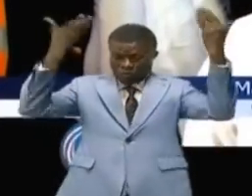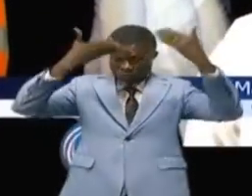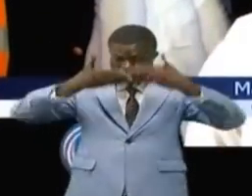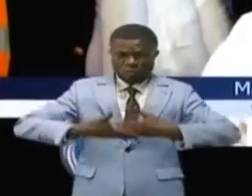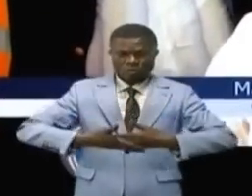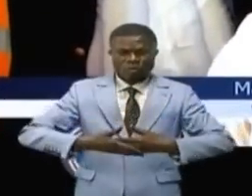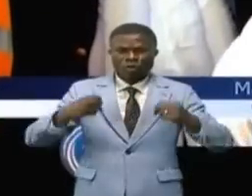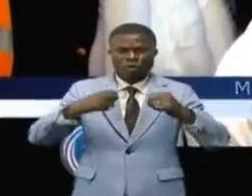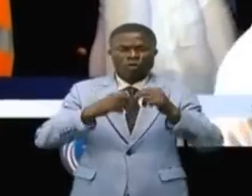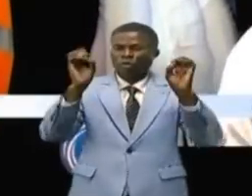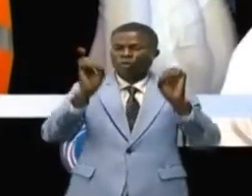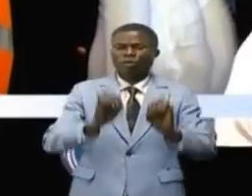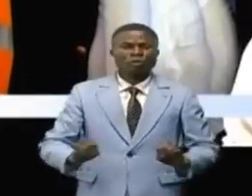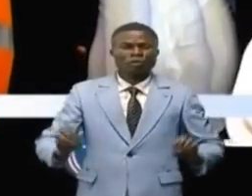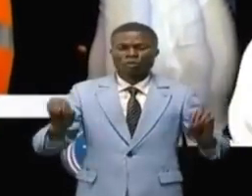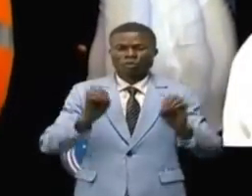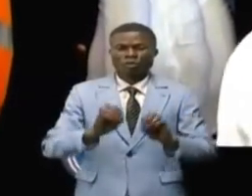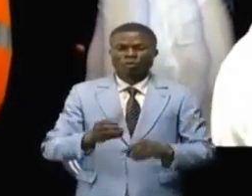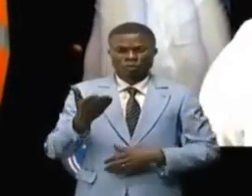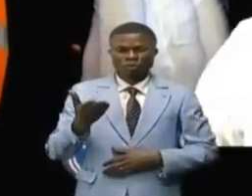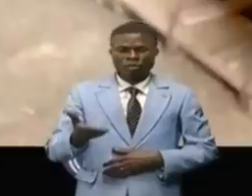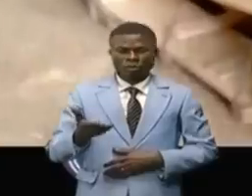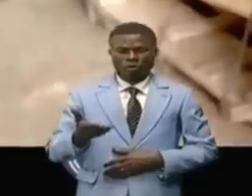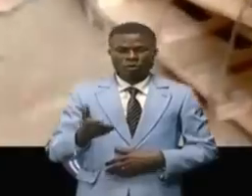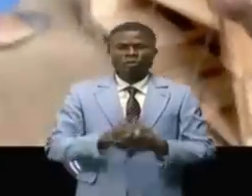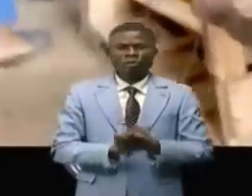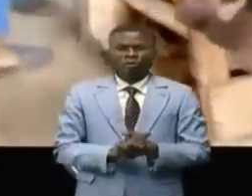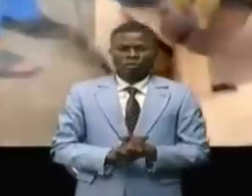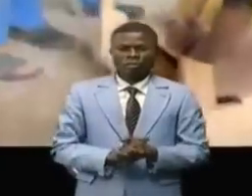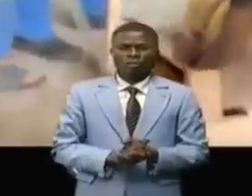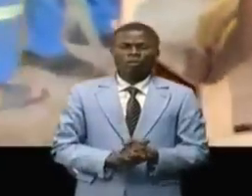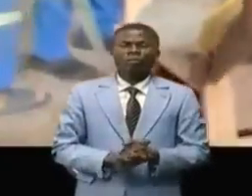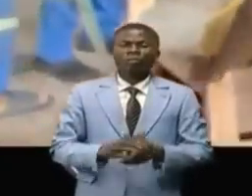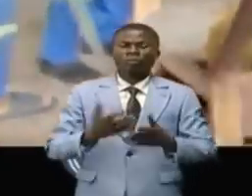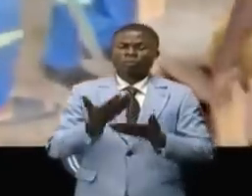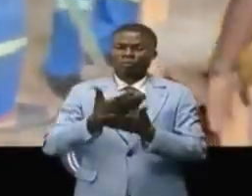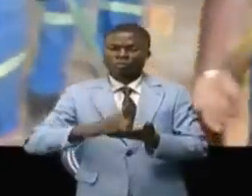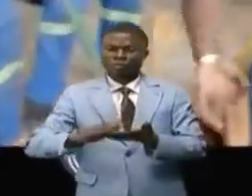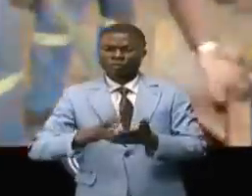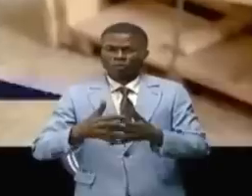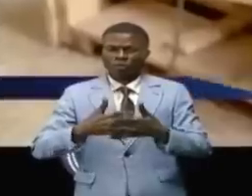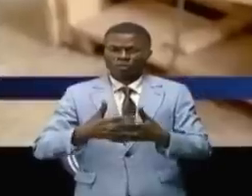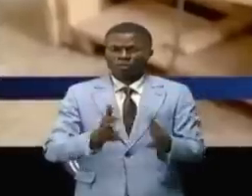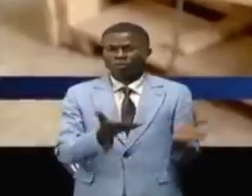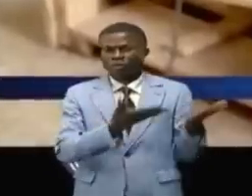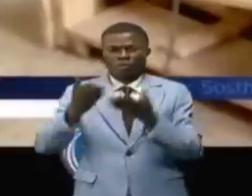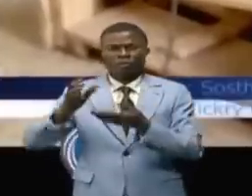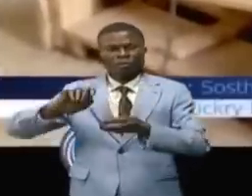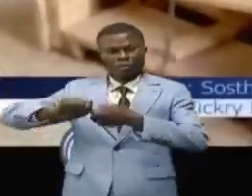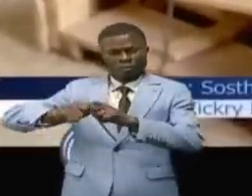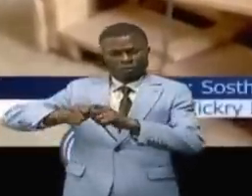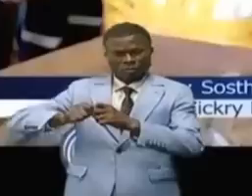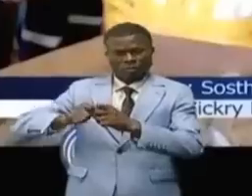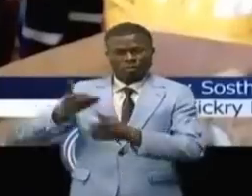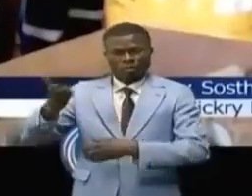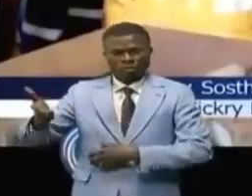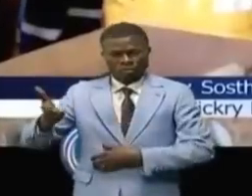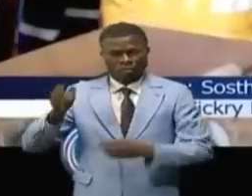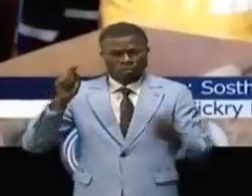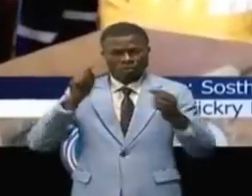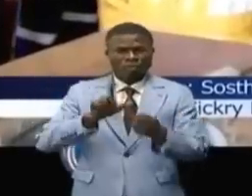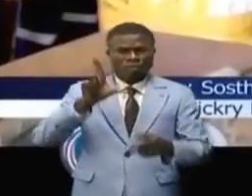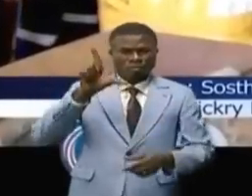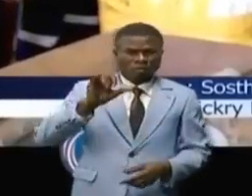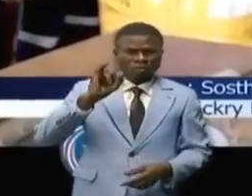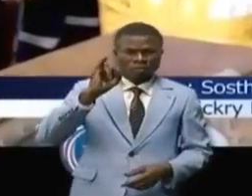dans la souffrance suite au manque de courants étaient partis pour l'atelier centrale d'épargne Ali cassis